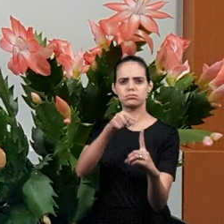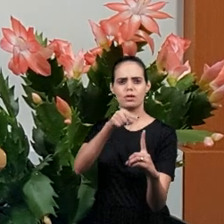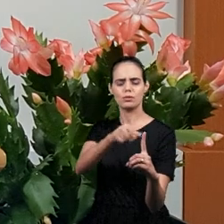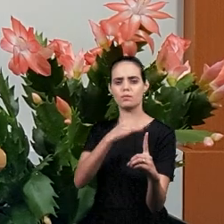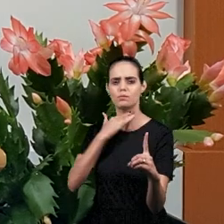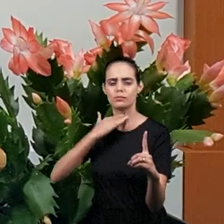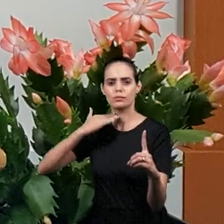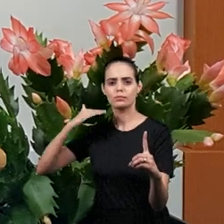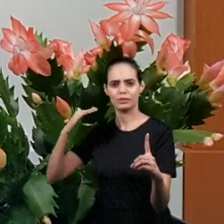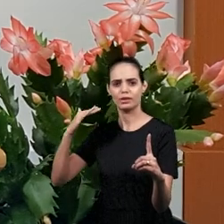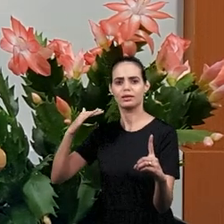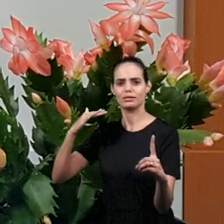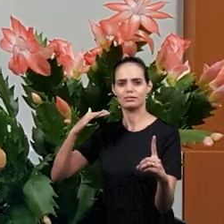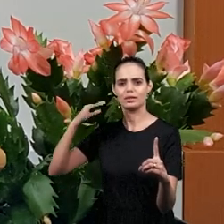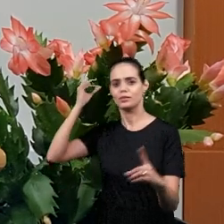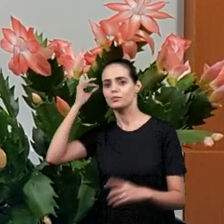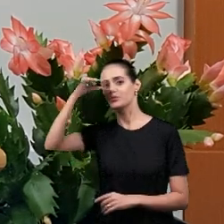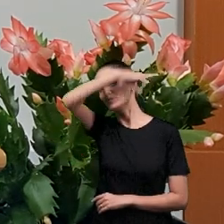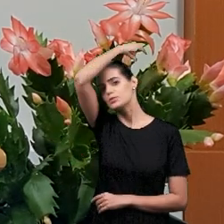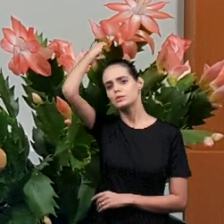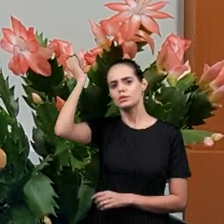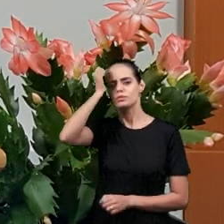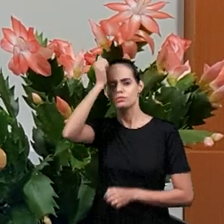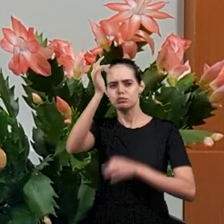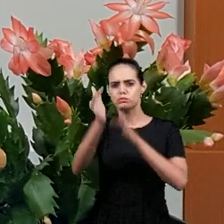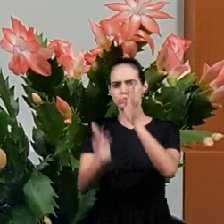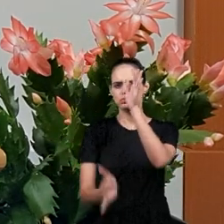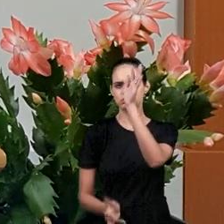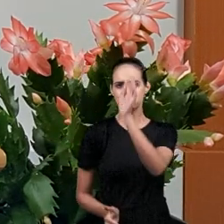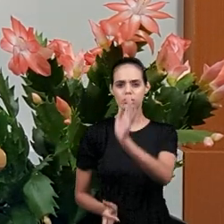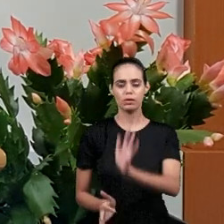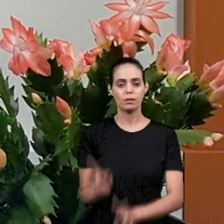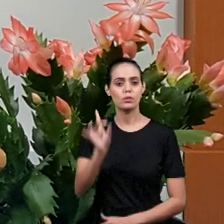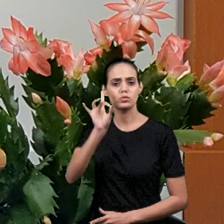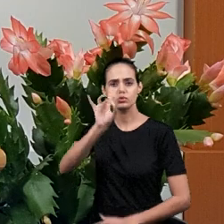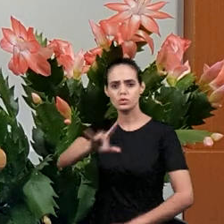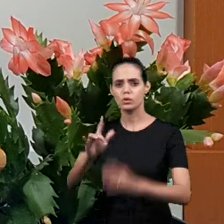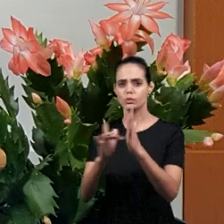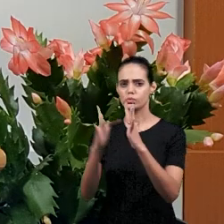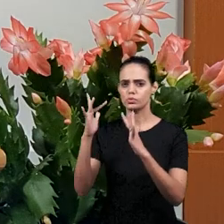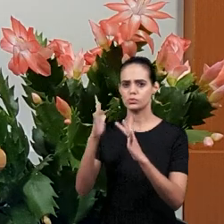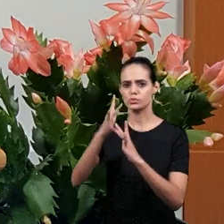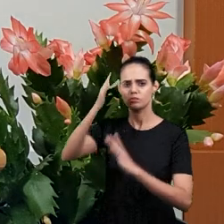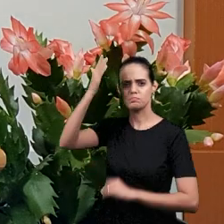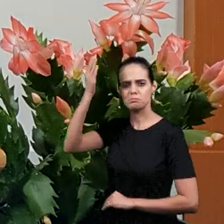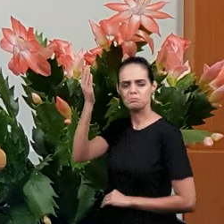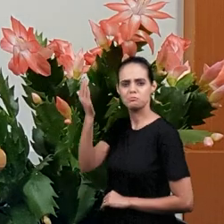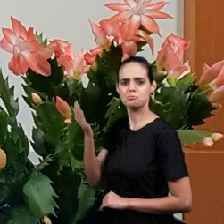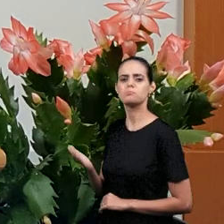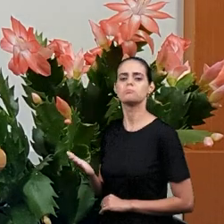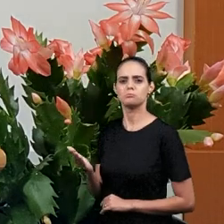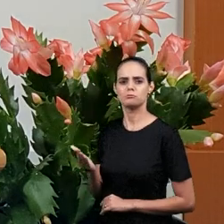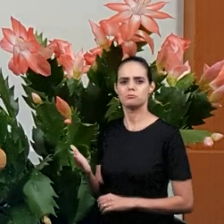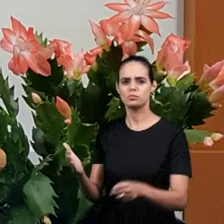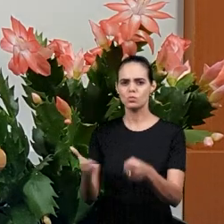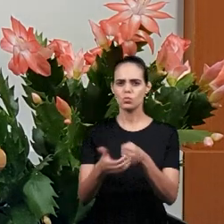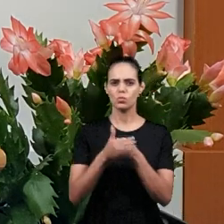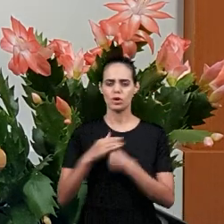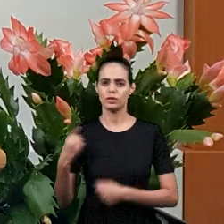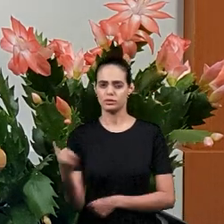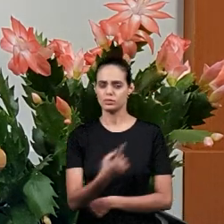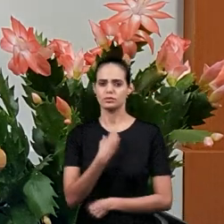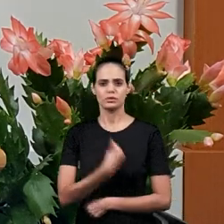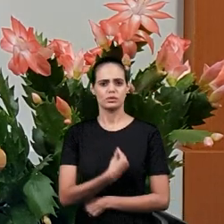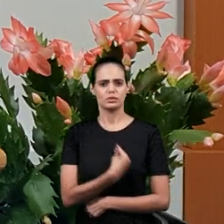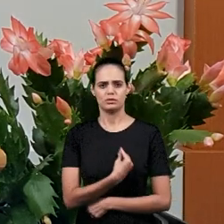lui, seulement lui. C'est celui qui défend le pain. C'est notre pain de chaque jour. C'est celui qui défend le pain de la